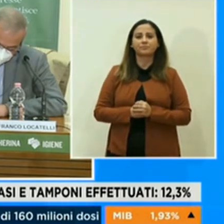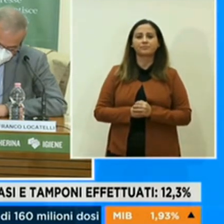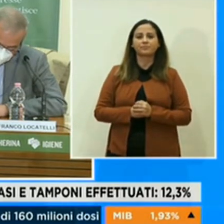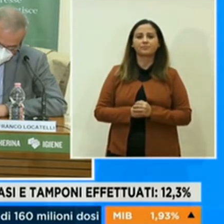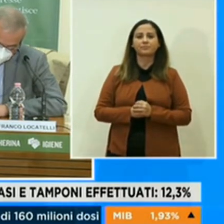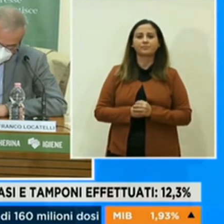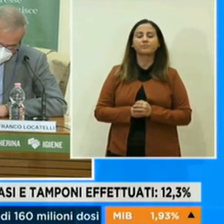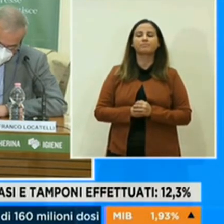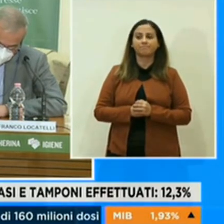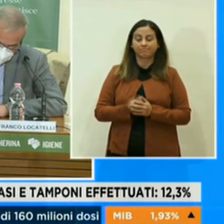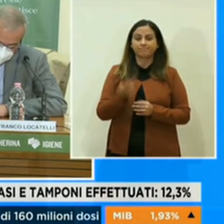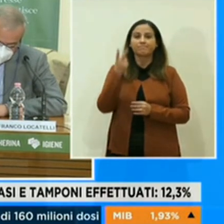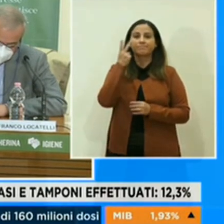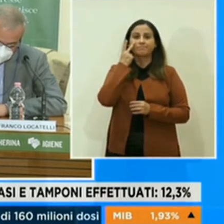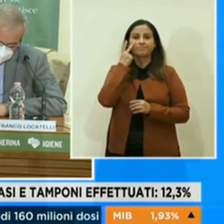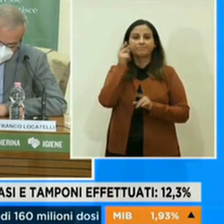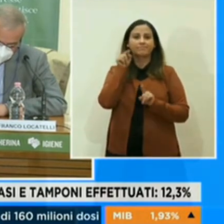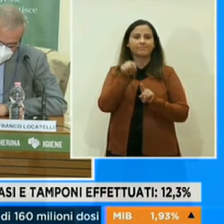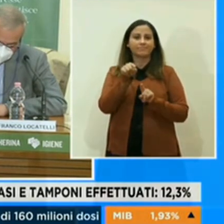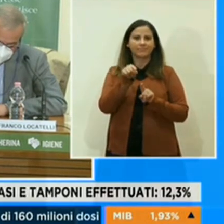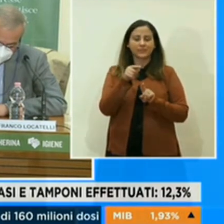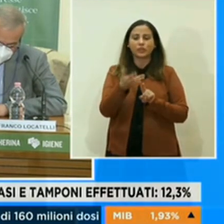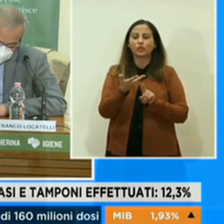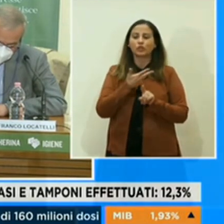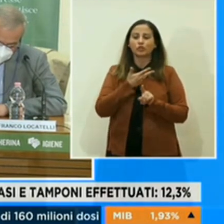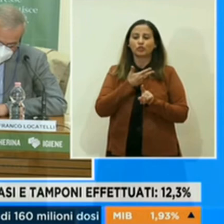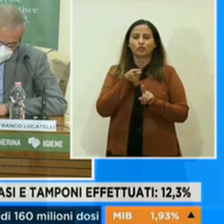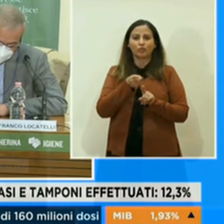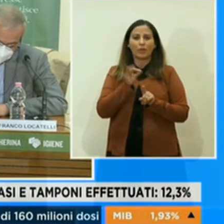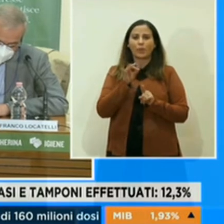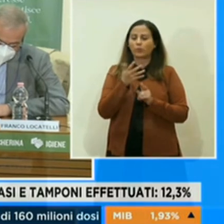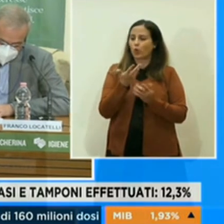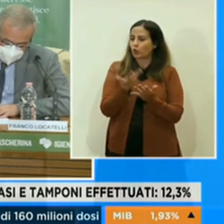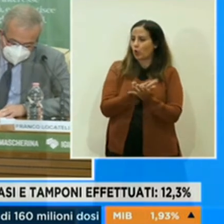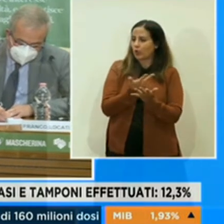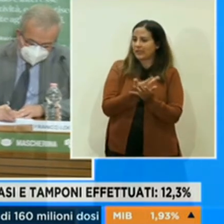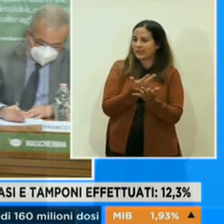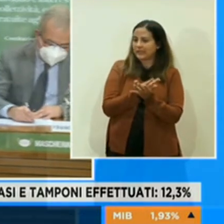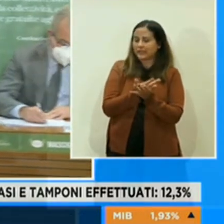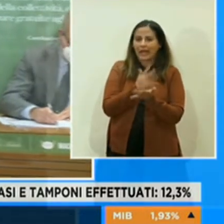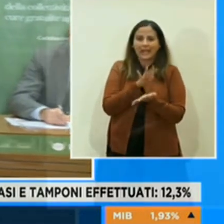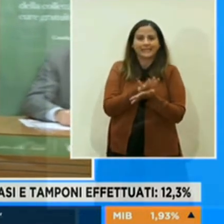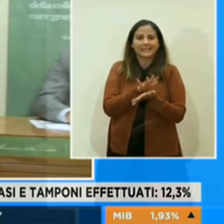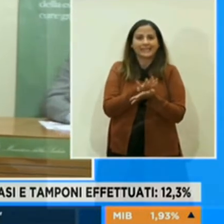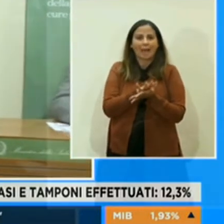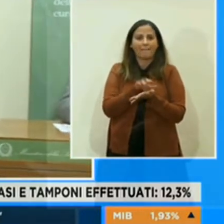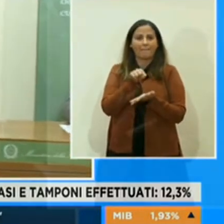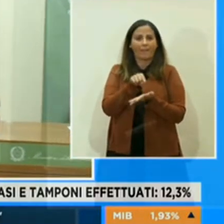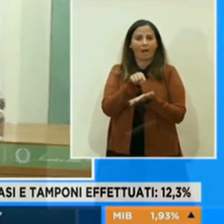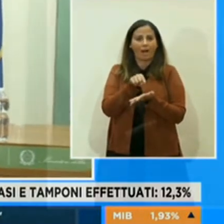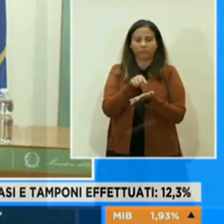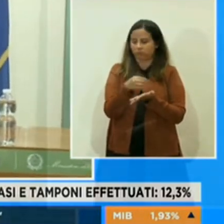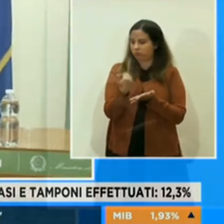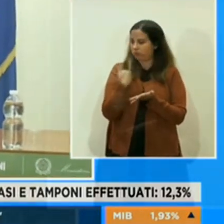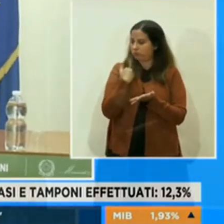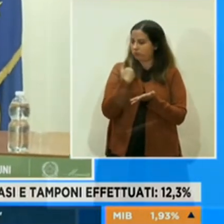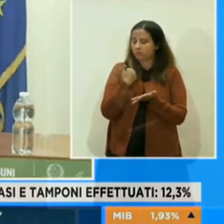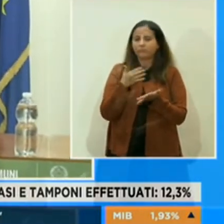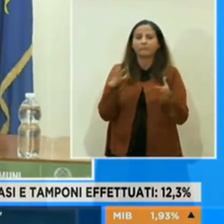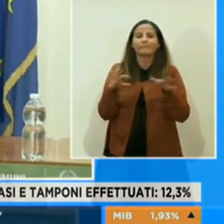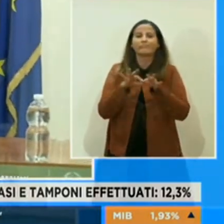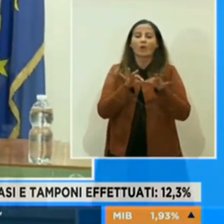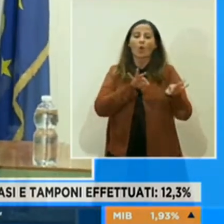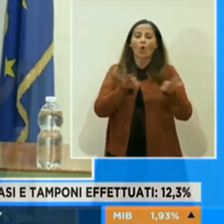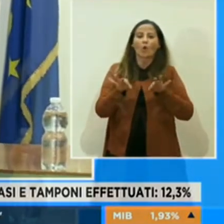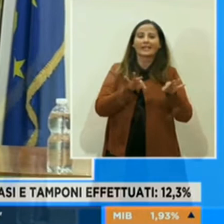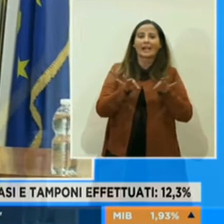Beh, vedo adesso che c'è una notizia stampa, Conte von der Leyen sul coordinamento